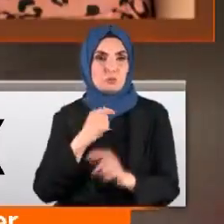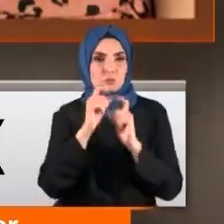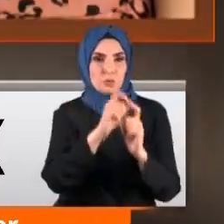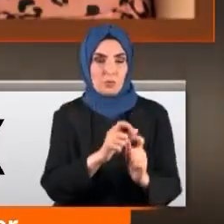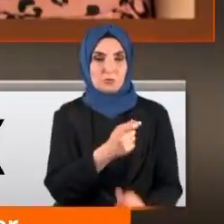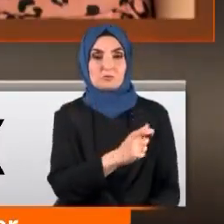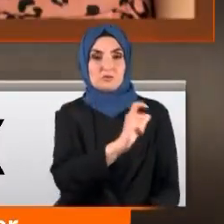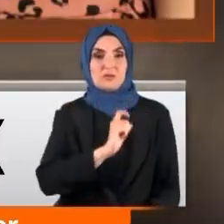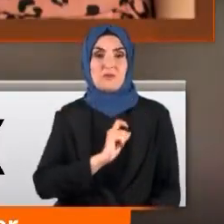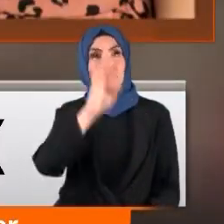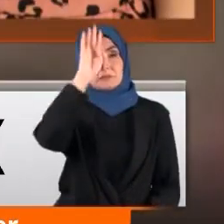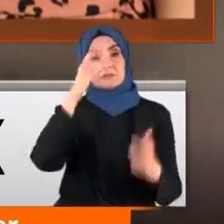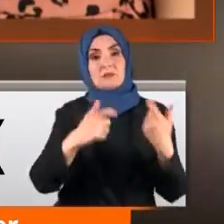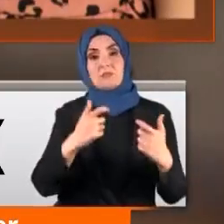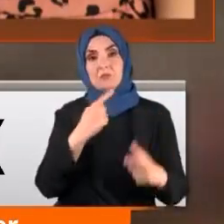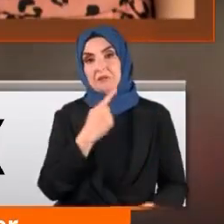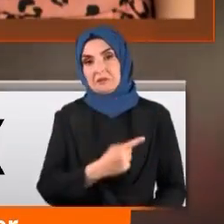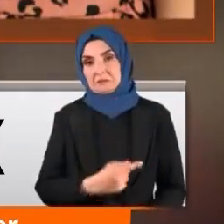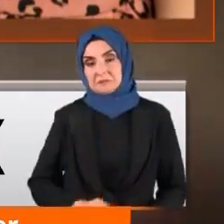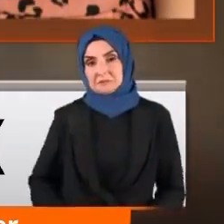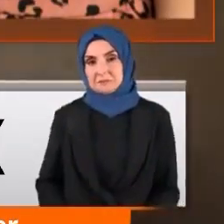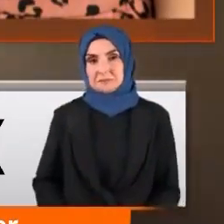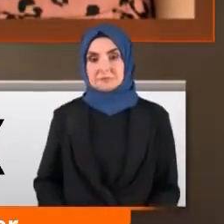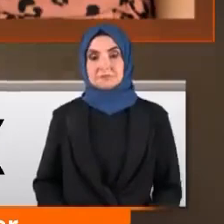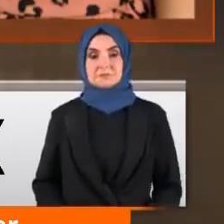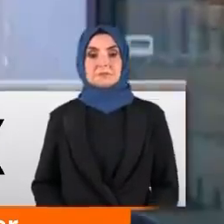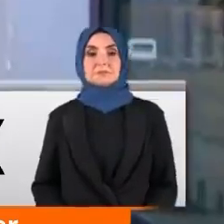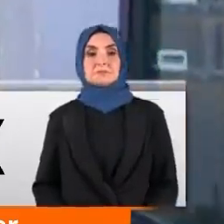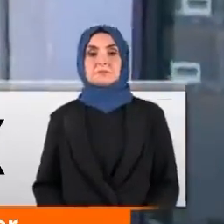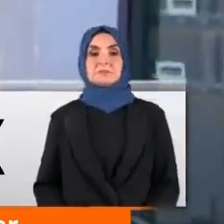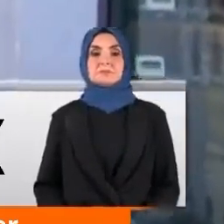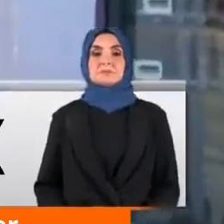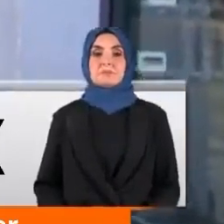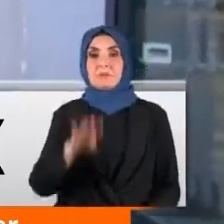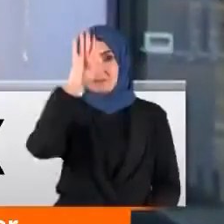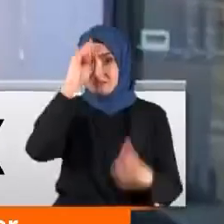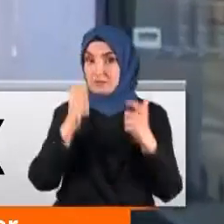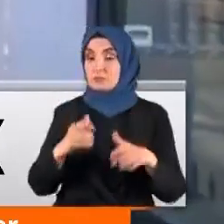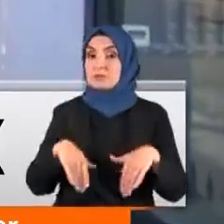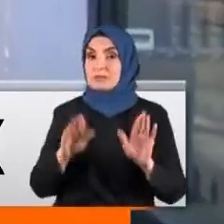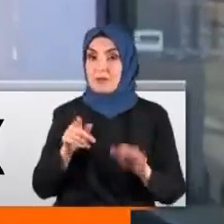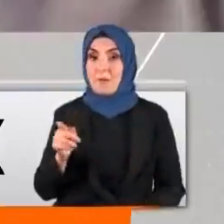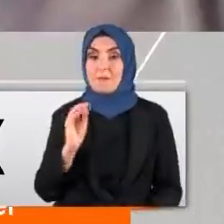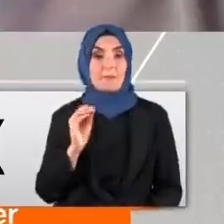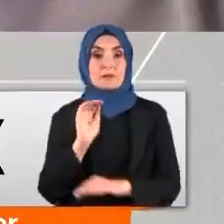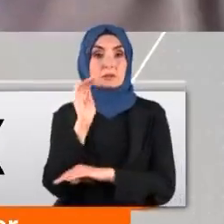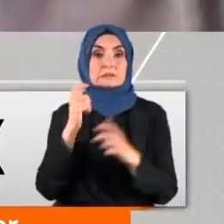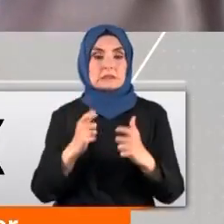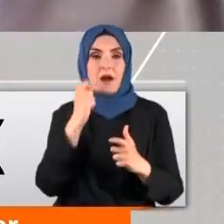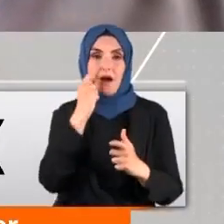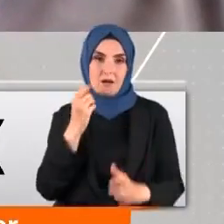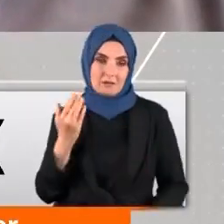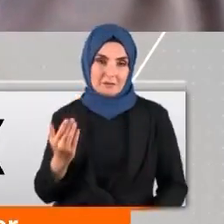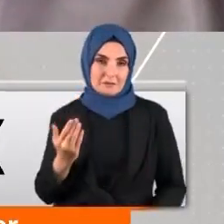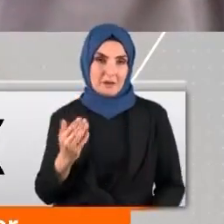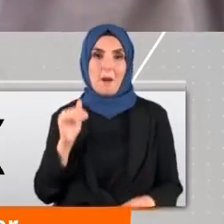ver. Asenat bebek nereli? Asenat bebek İstanbul'da. İstanbul'da değil, Asenat bebek Ankara'da yaşıyor. Kampanyamız zaten